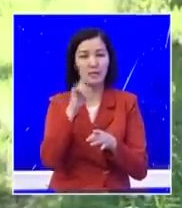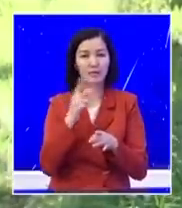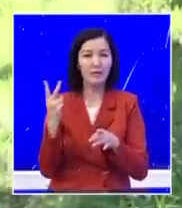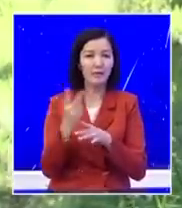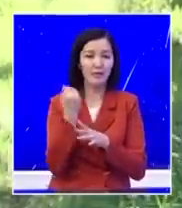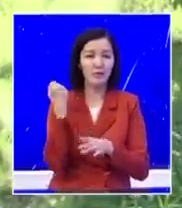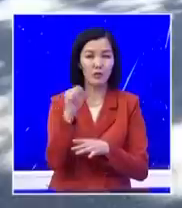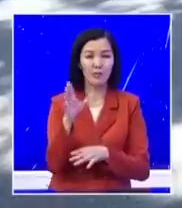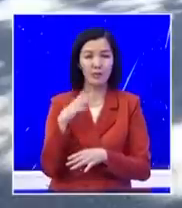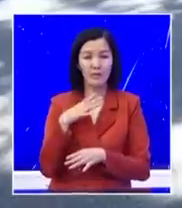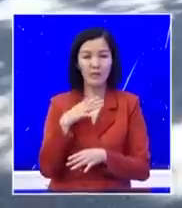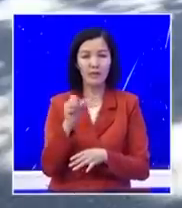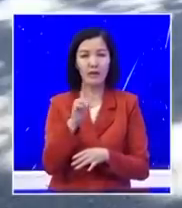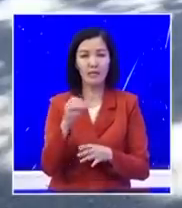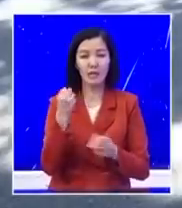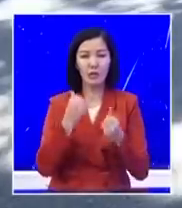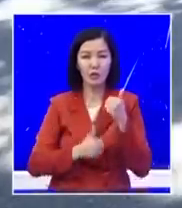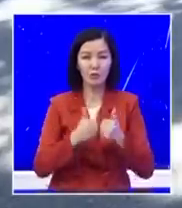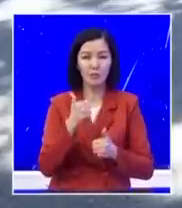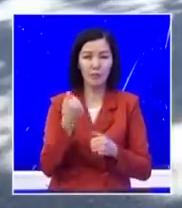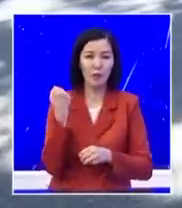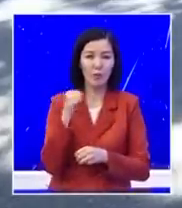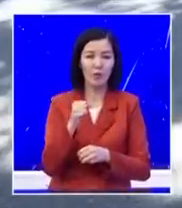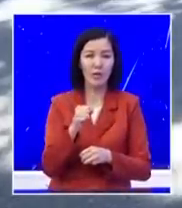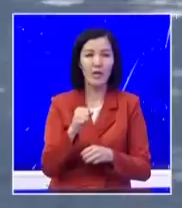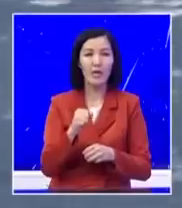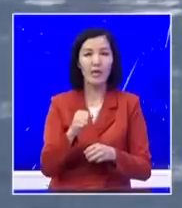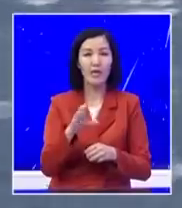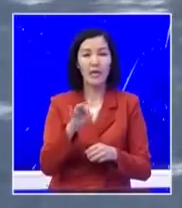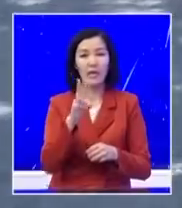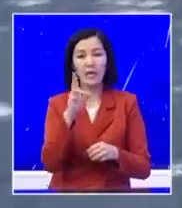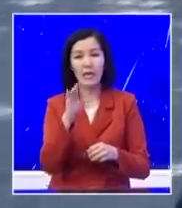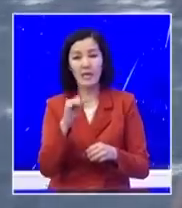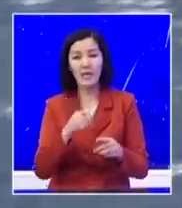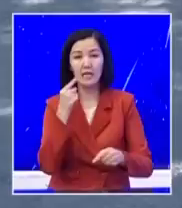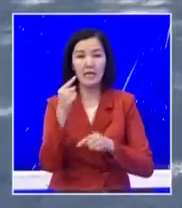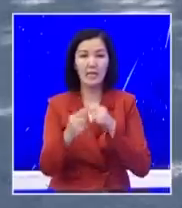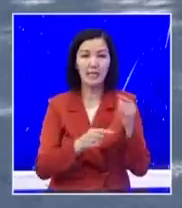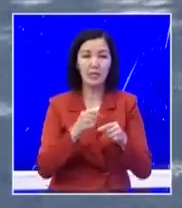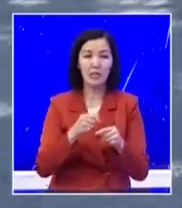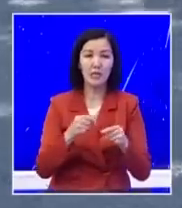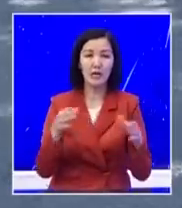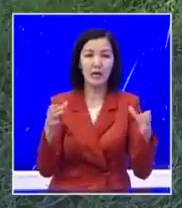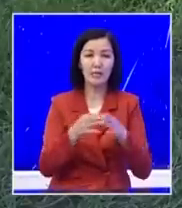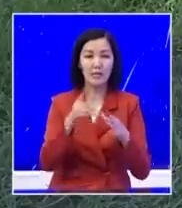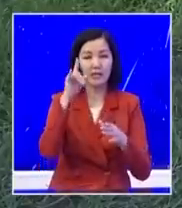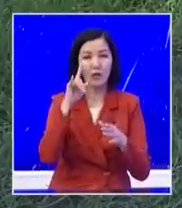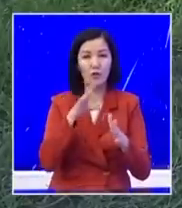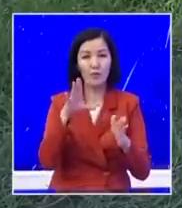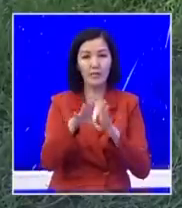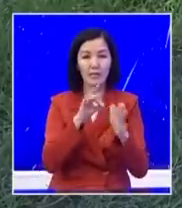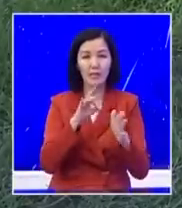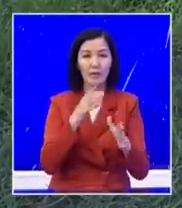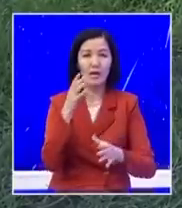мәрте жеңімпаз атанды. Азия чемпионы болды. Биыл ерлер қатарына өтті. Ендігі мақсаты ел құрамасы сапына алынып,